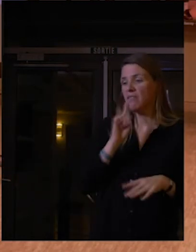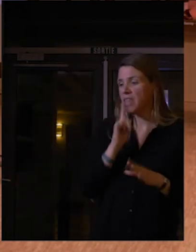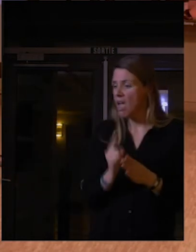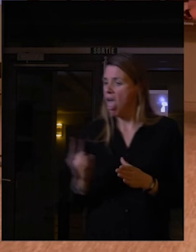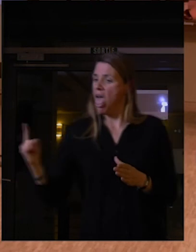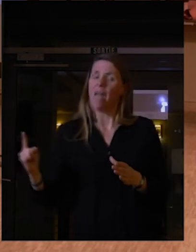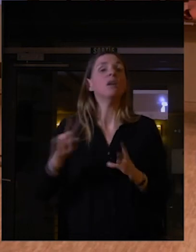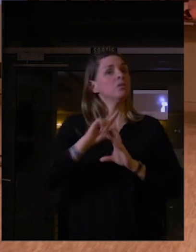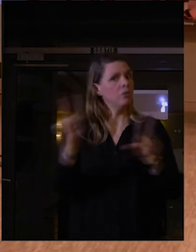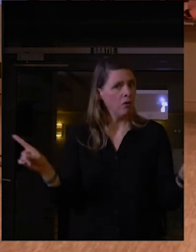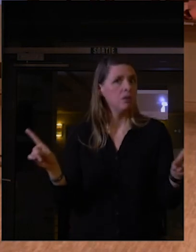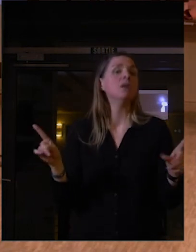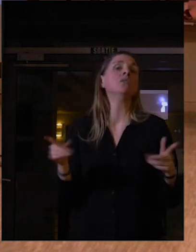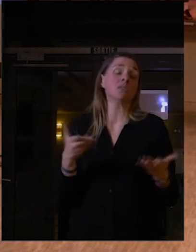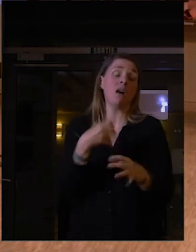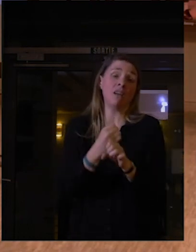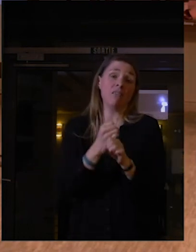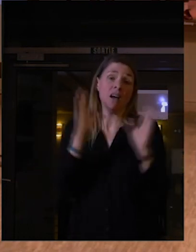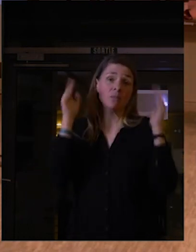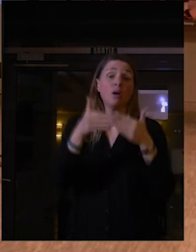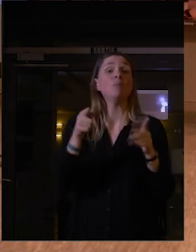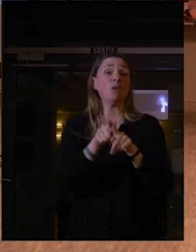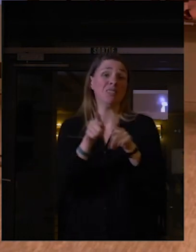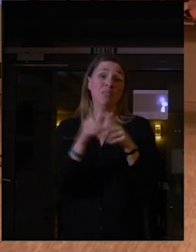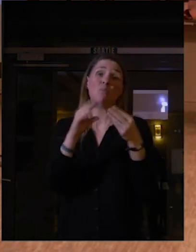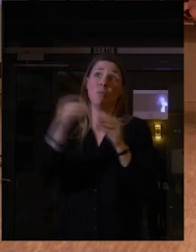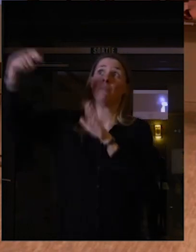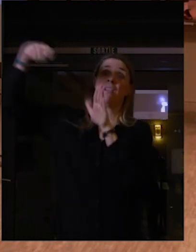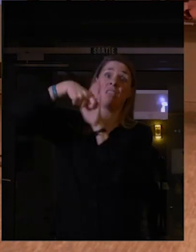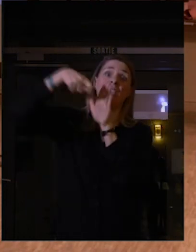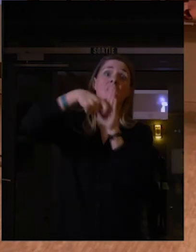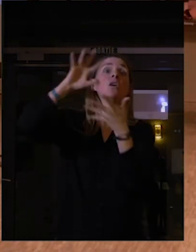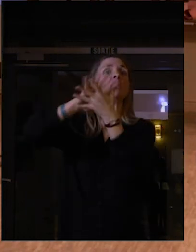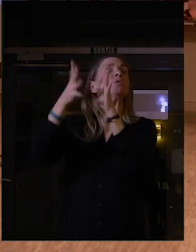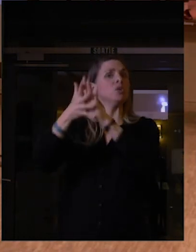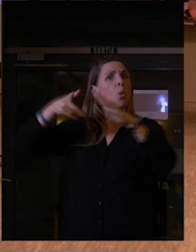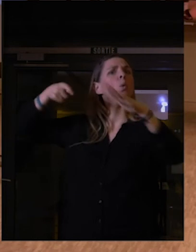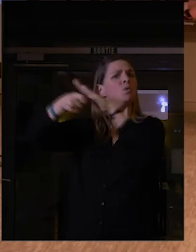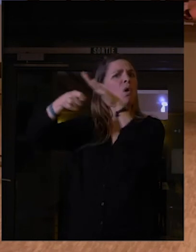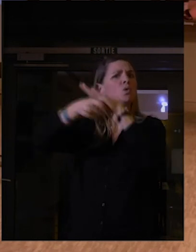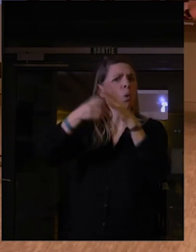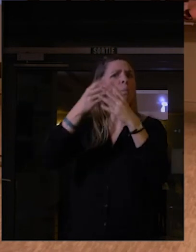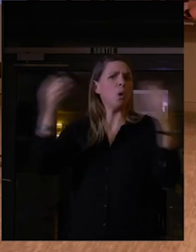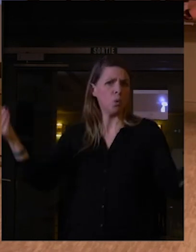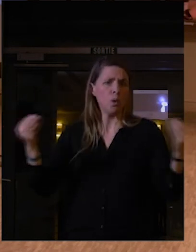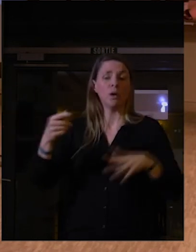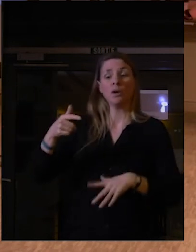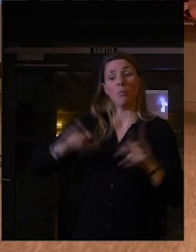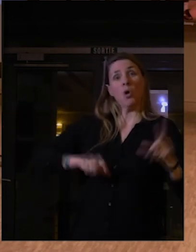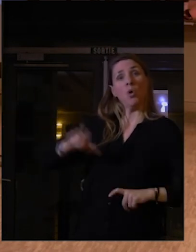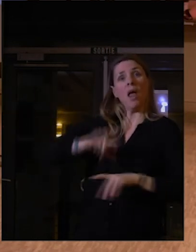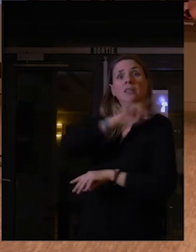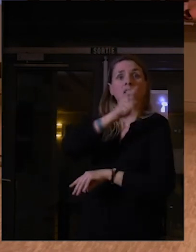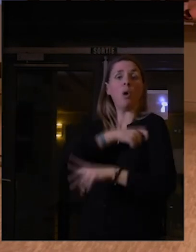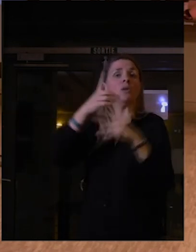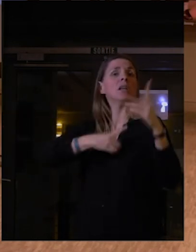c'est un travail de fond. C'est aussi sur les subventions. Il y a beaucoup d'associations subventionnées. On travaille avec notre collègue des sports et avec la